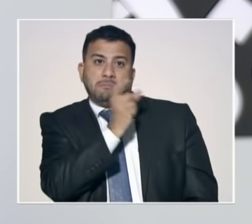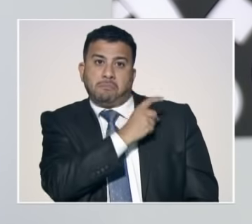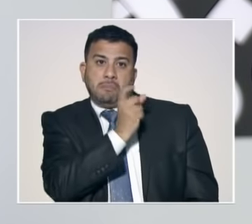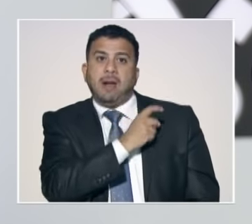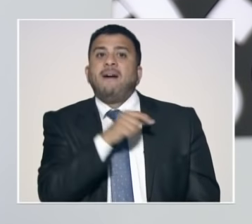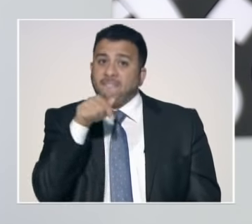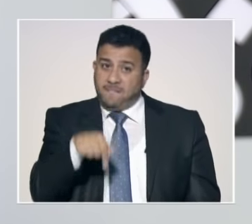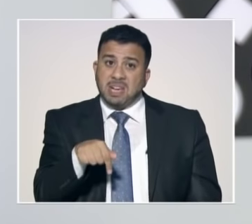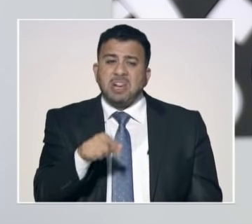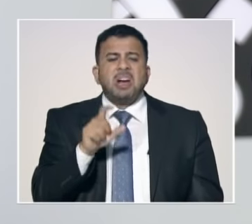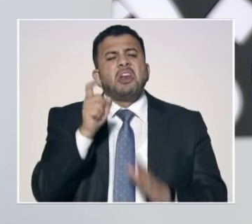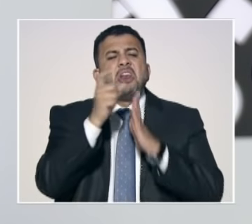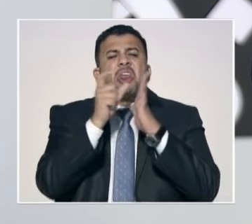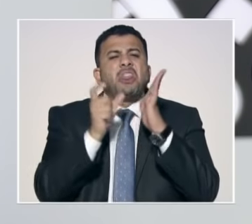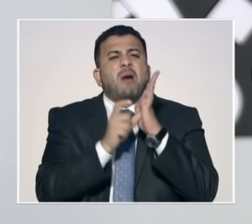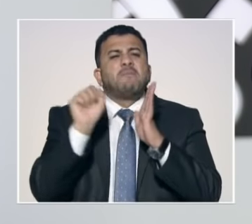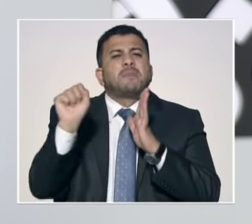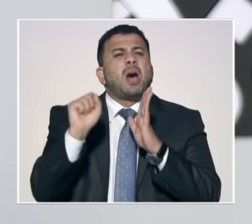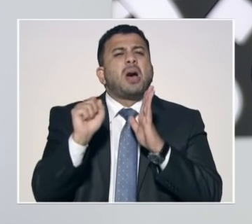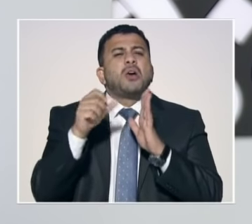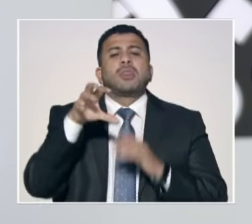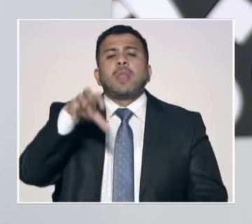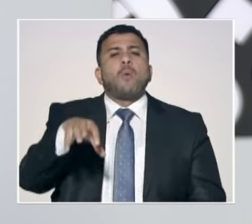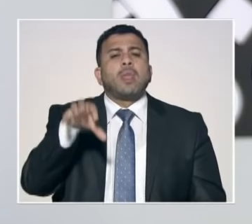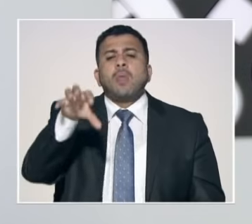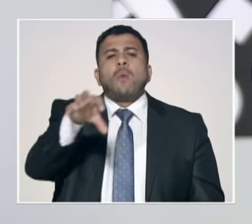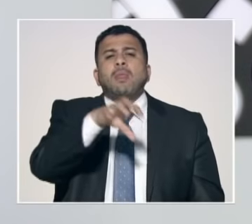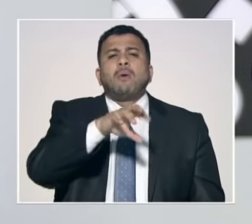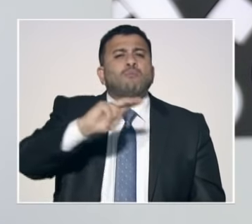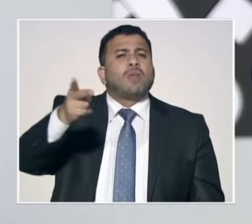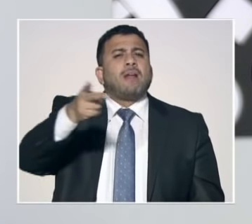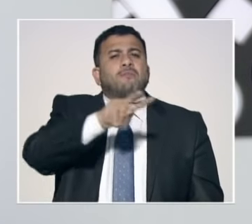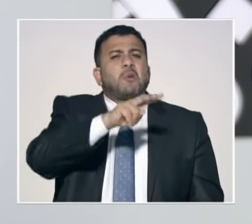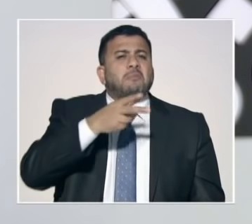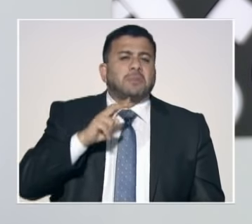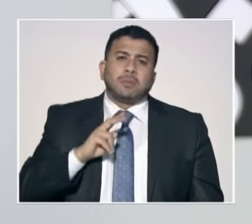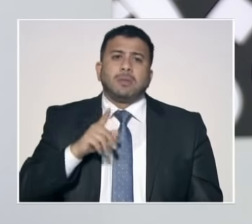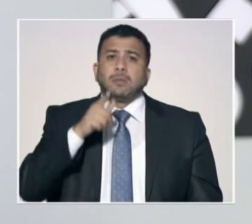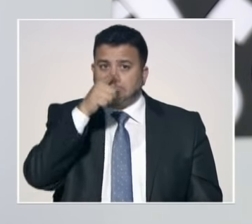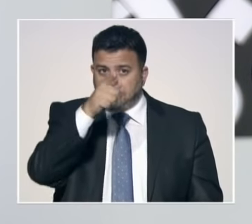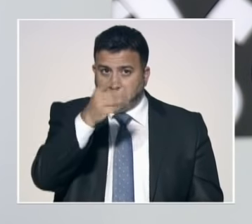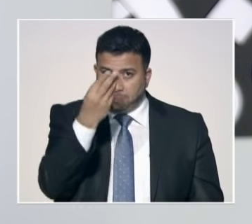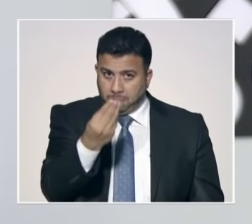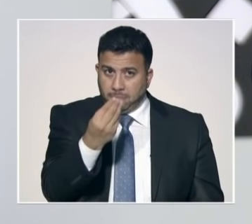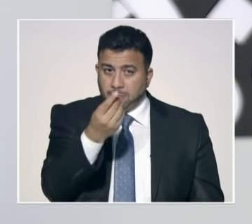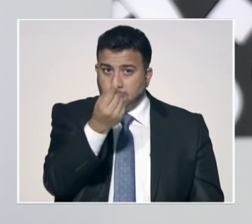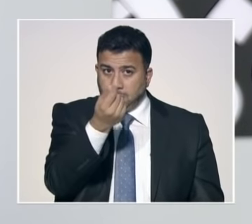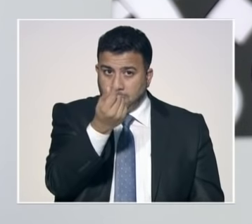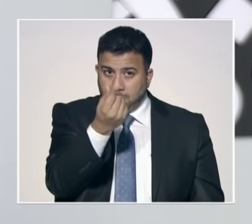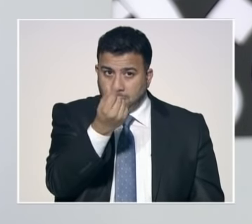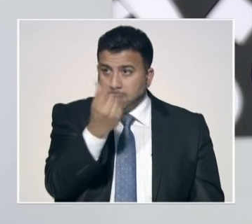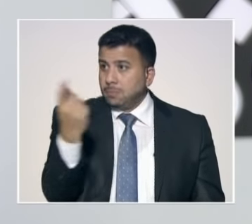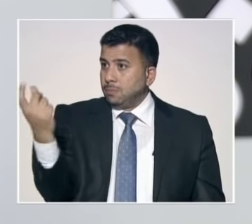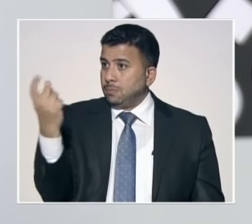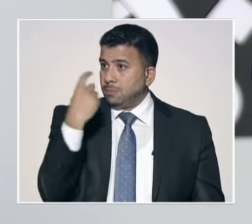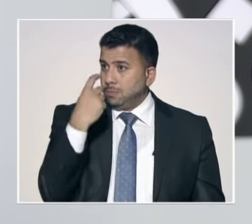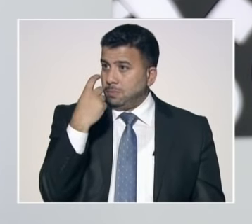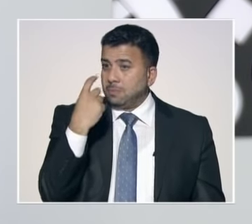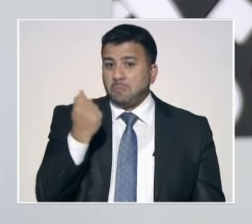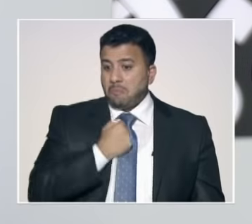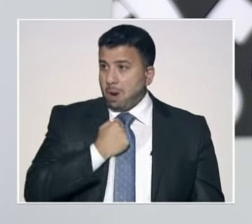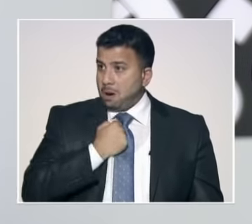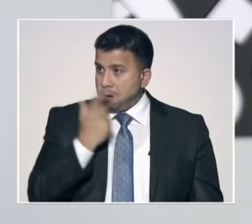الراتب التقاعد اللي تأخذين المعاش هذا لك والأولادك، أنت حرة فيه ما دام عندك نية عمرة، وأخوك